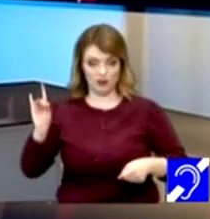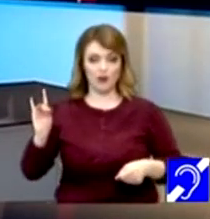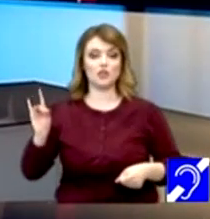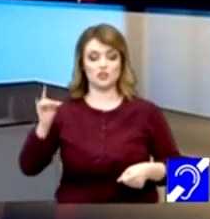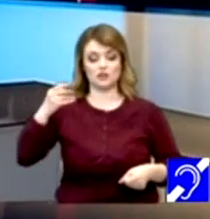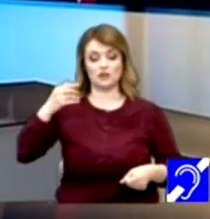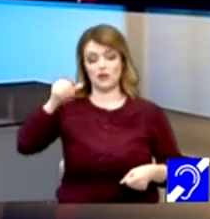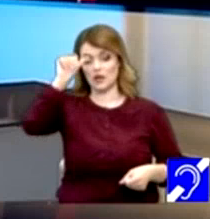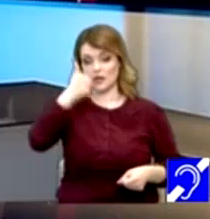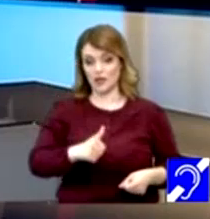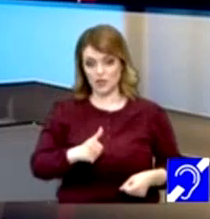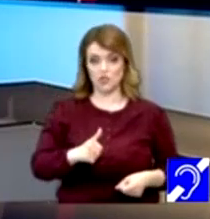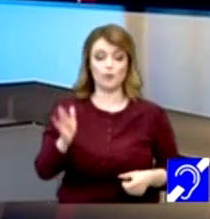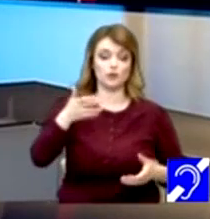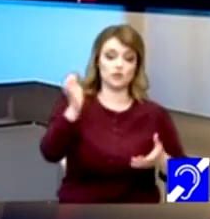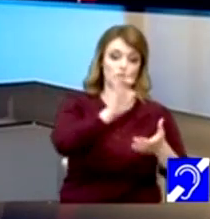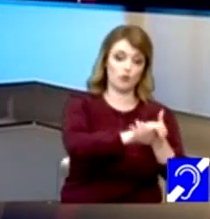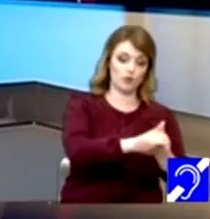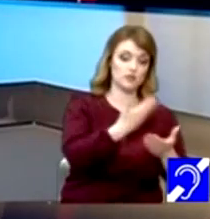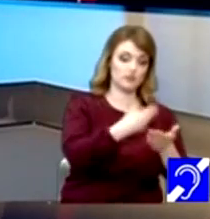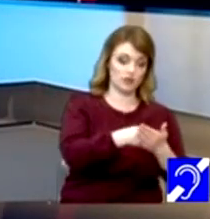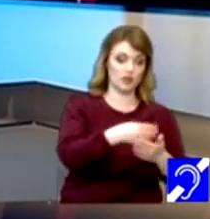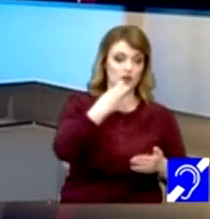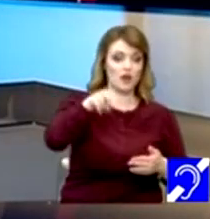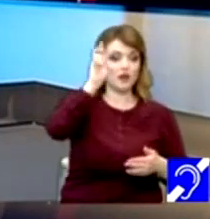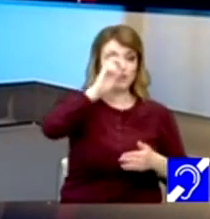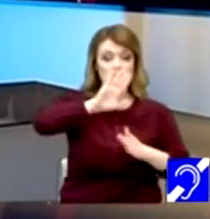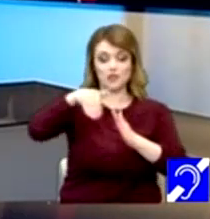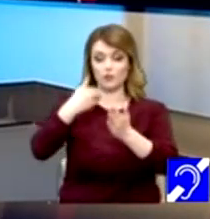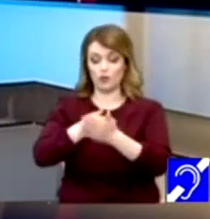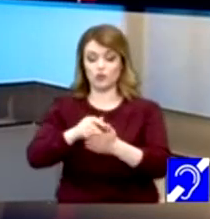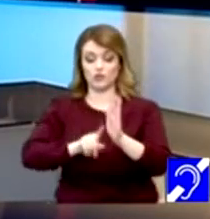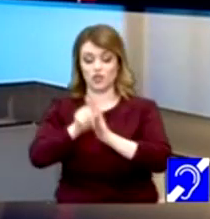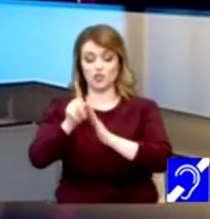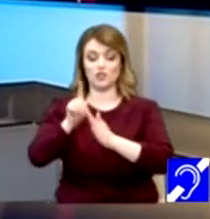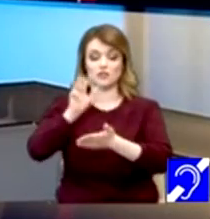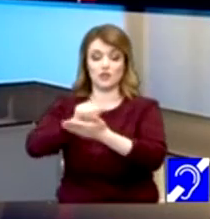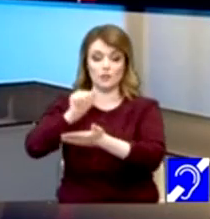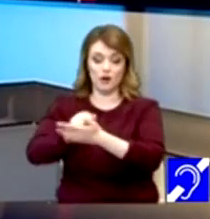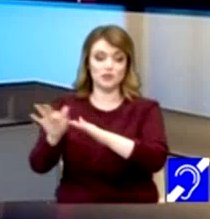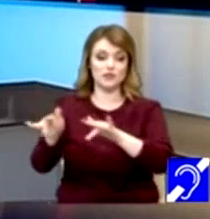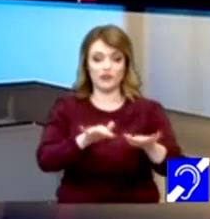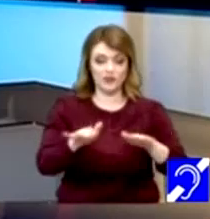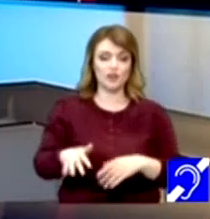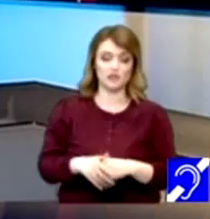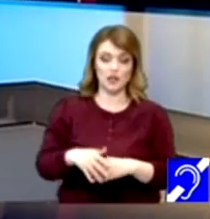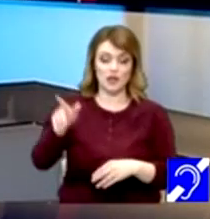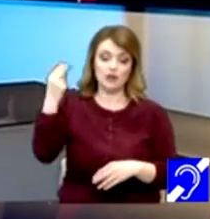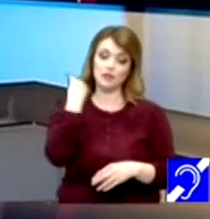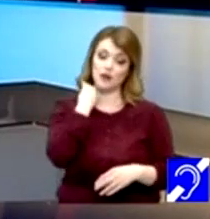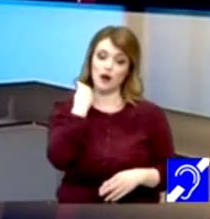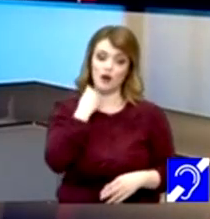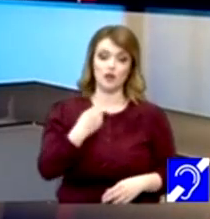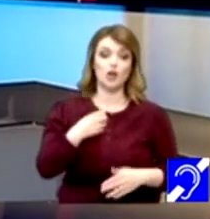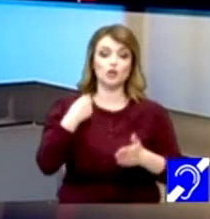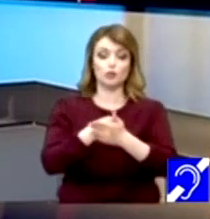cunoscut-o pe actuala suverană. De atunci a dedicat viața coroanei britanice și s-a ocupat de diverse cauze, până în urmă